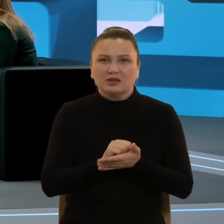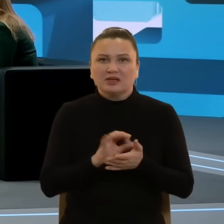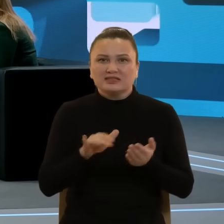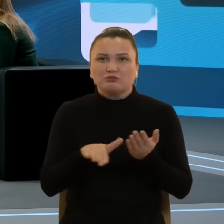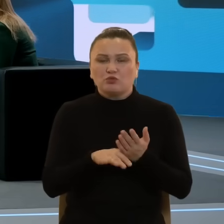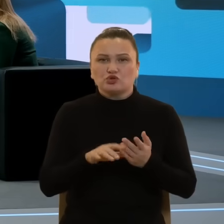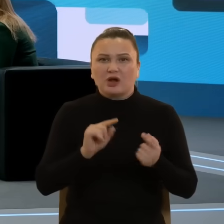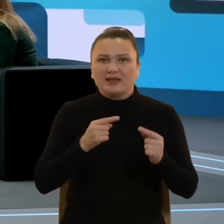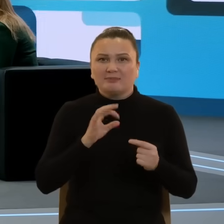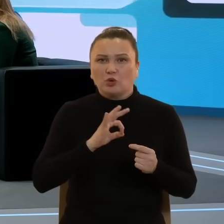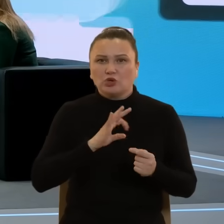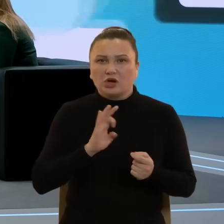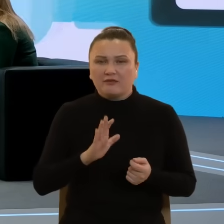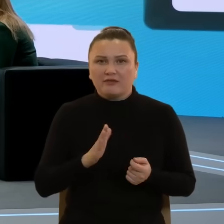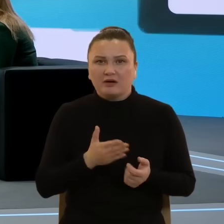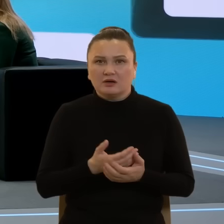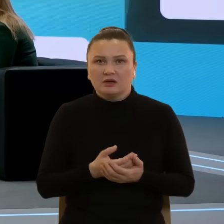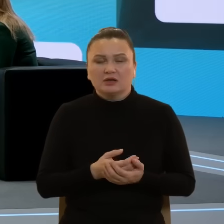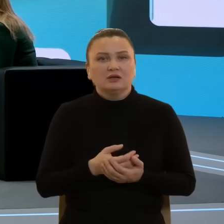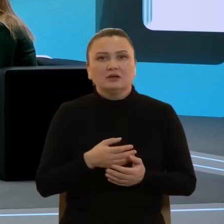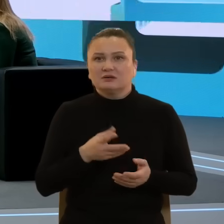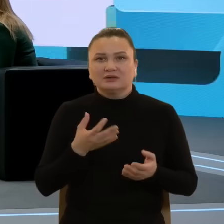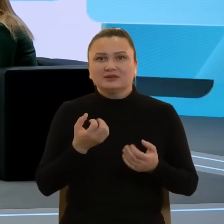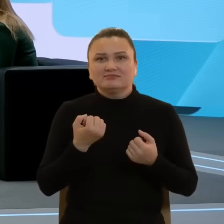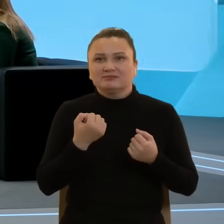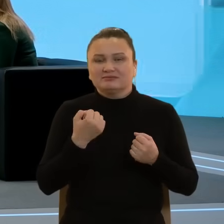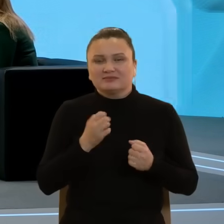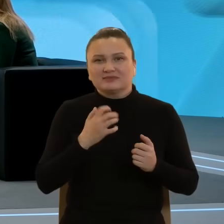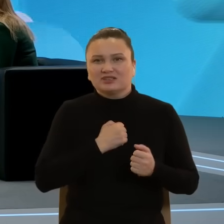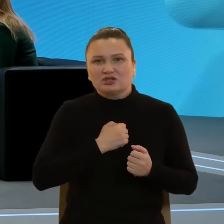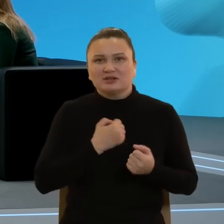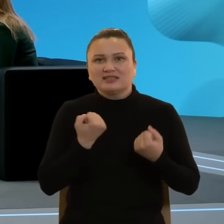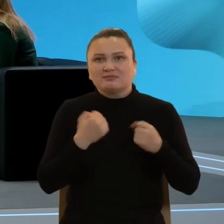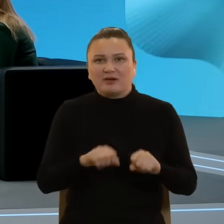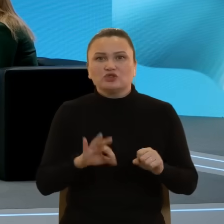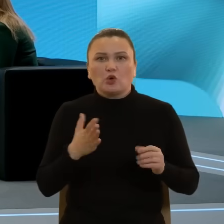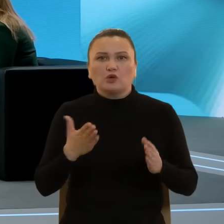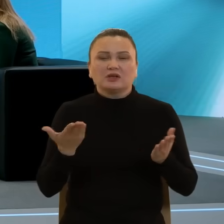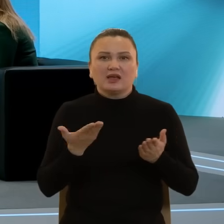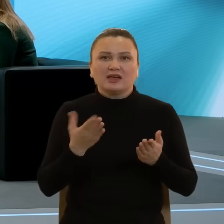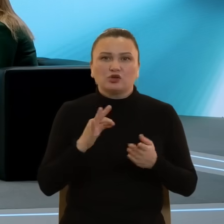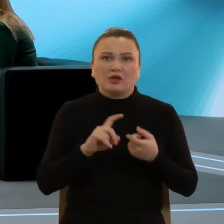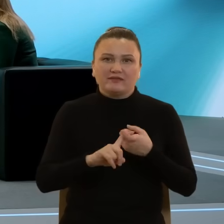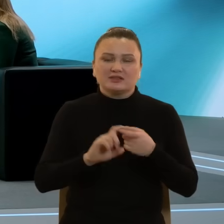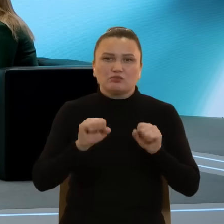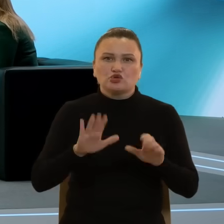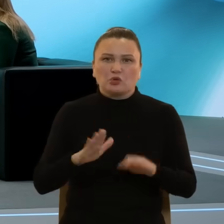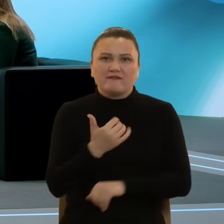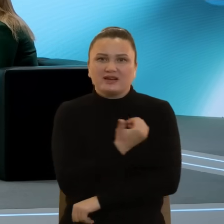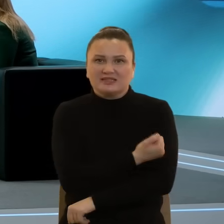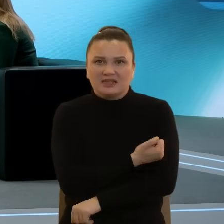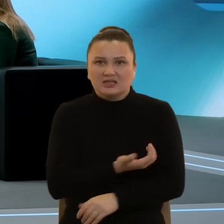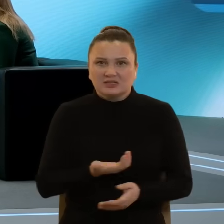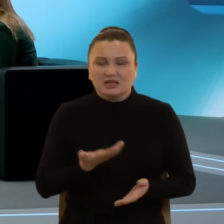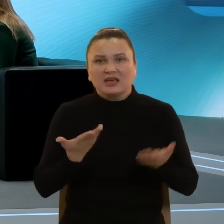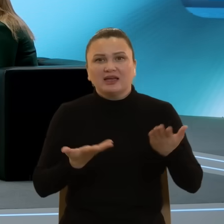То есть избавиться от каких-то инфекций серьезных возможно, по сути дела, только вакцинацией. Ну, либо